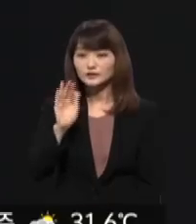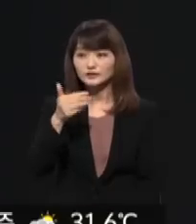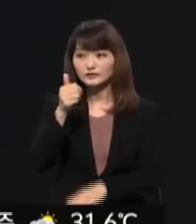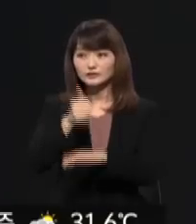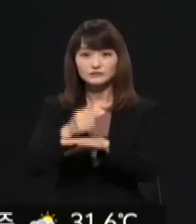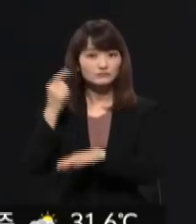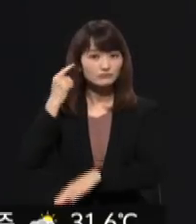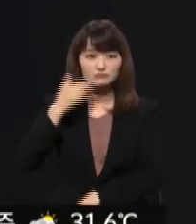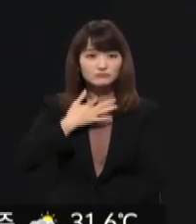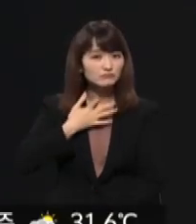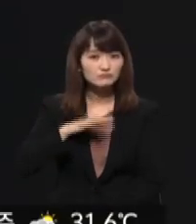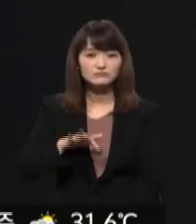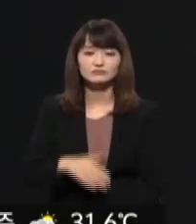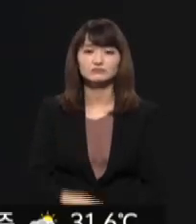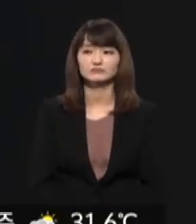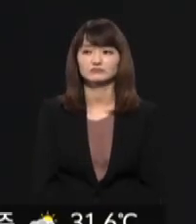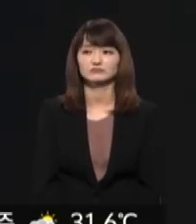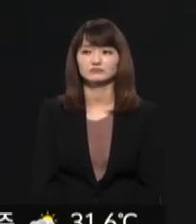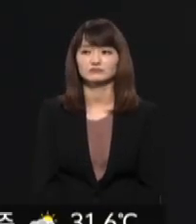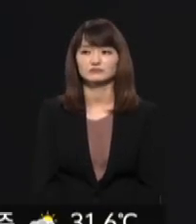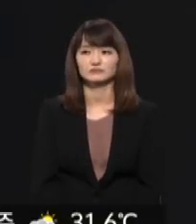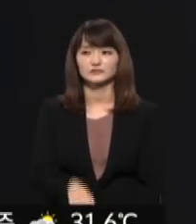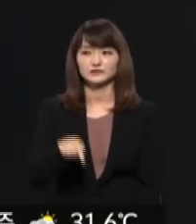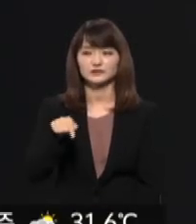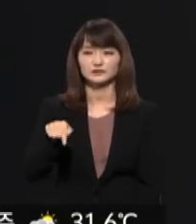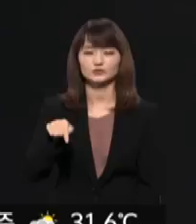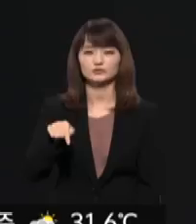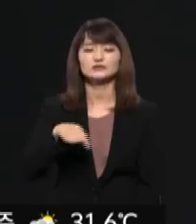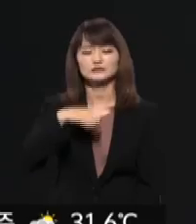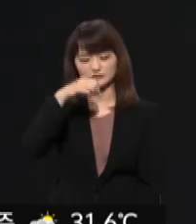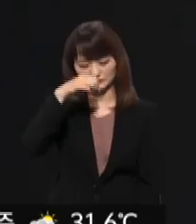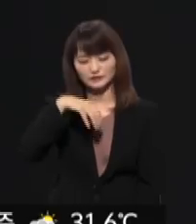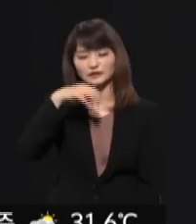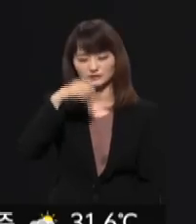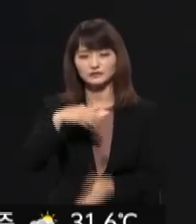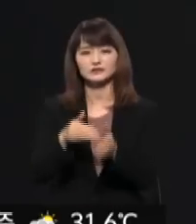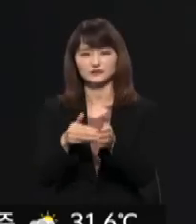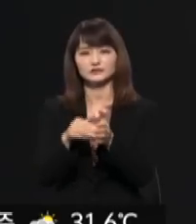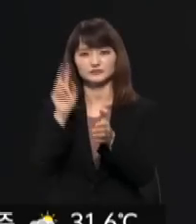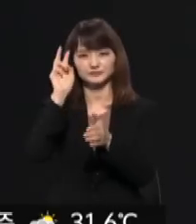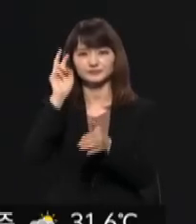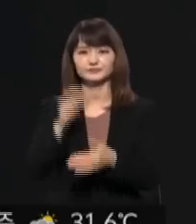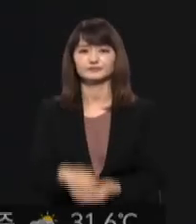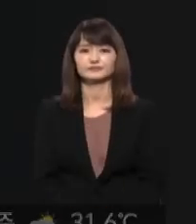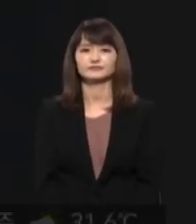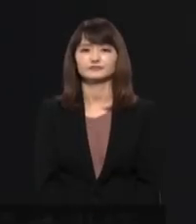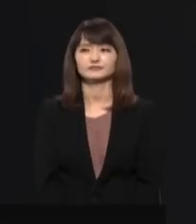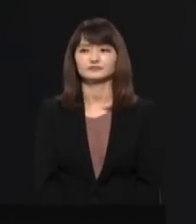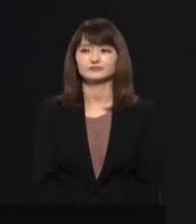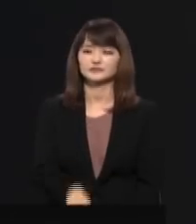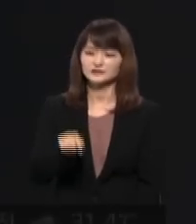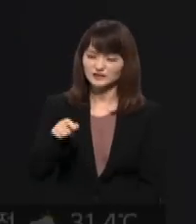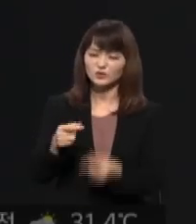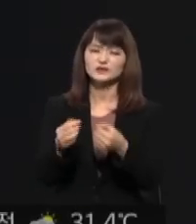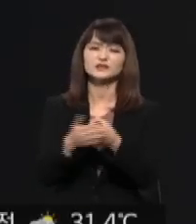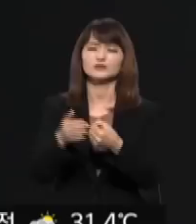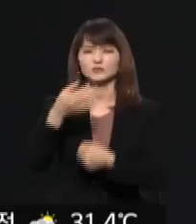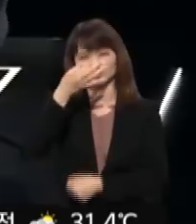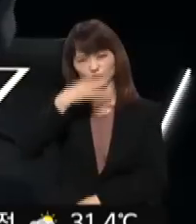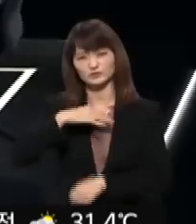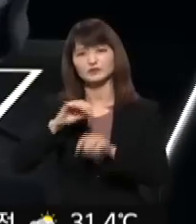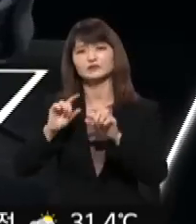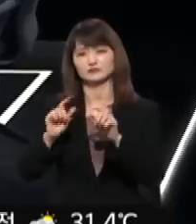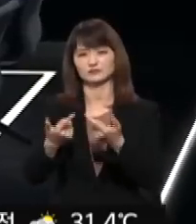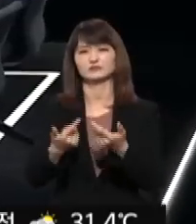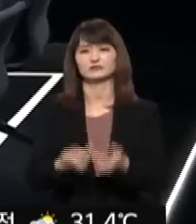결과치를 들어본 적이 없거든요 이것도 결국은 그렇게 해결이 되지 않을까 이렇게 봅니다 아니 그렇기 때문에 별로 바람직해 보이지 않는다는 거죠 이게